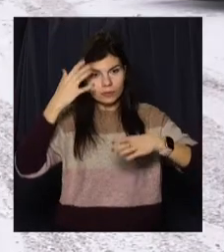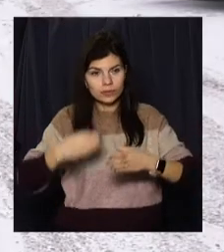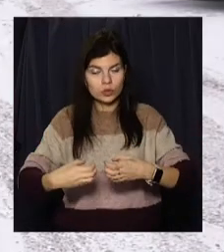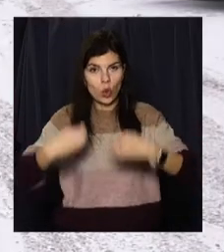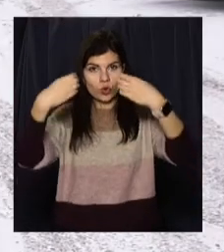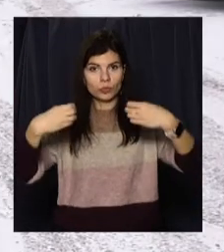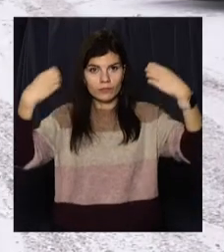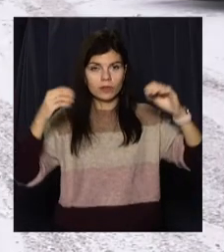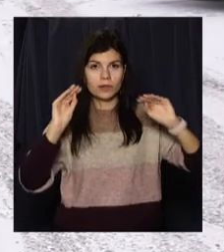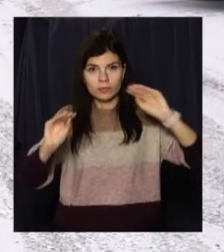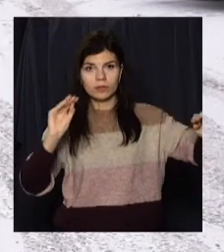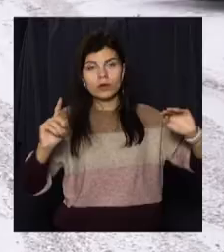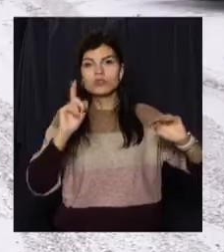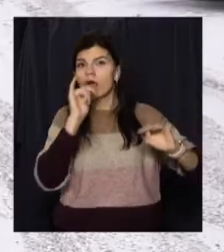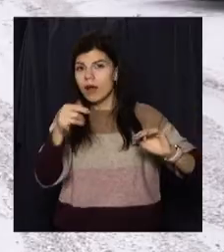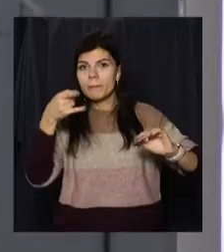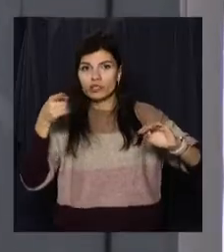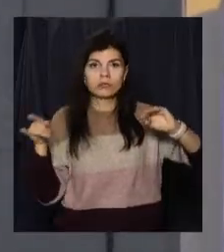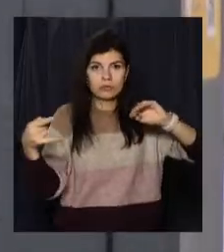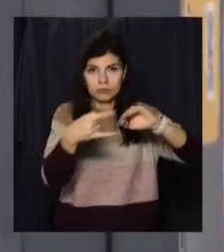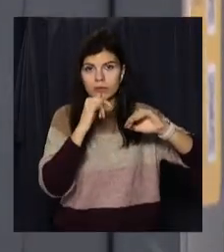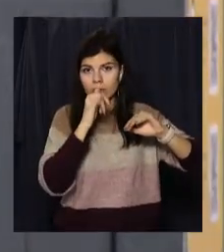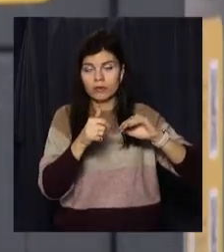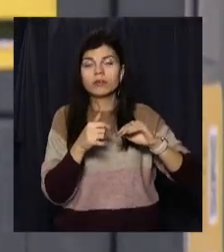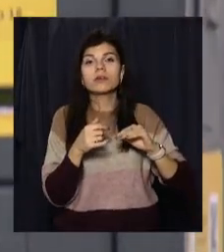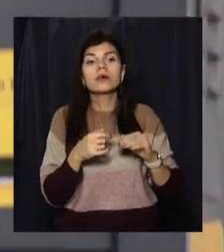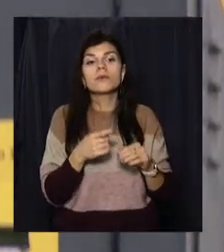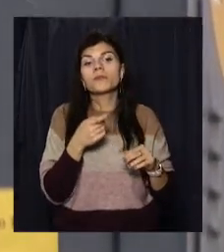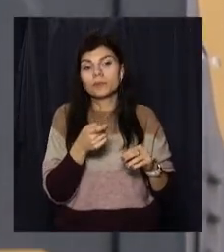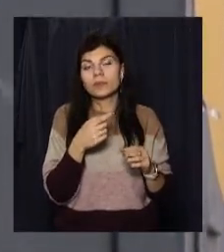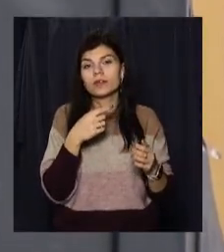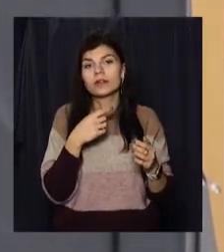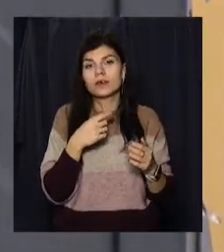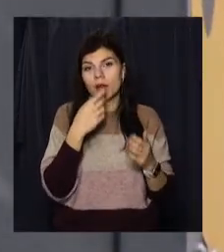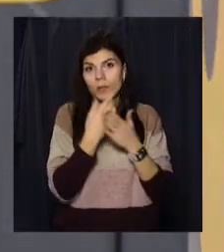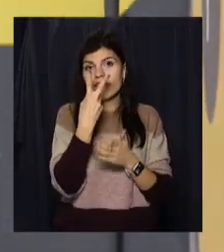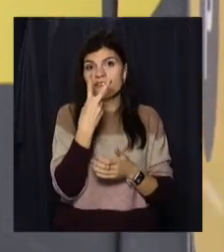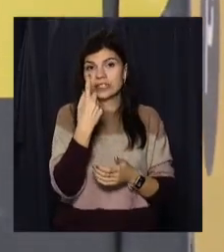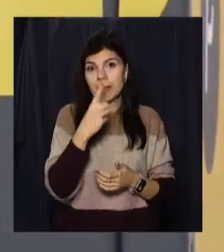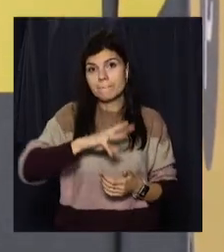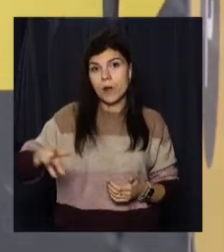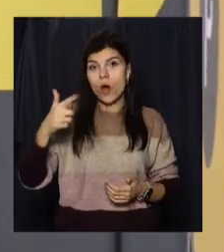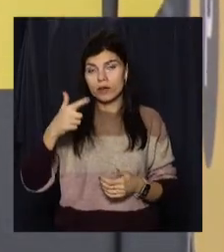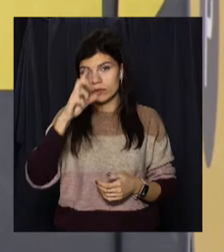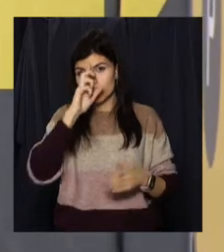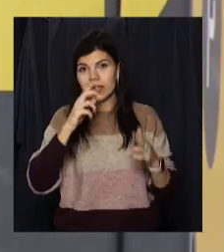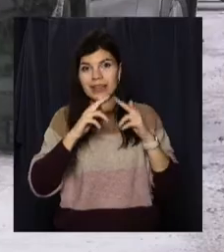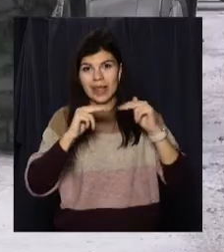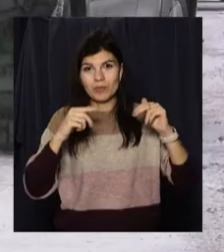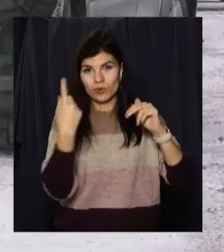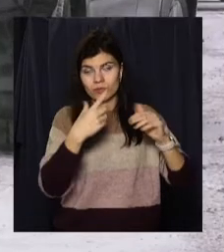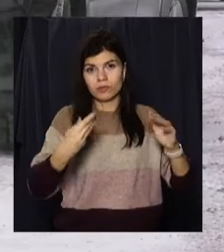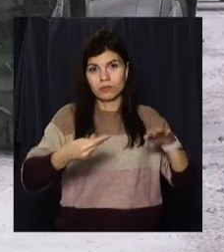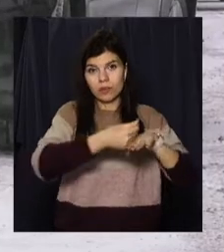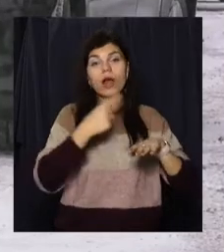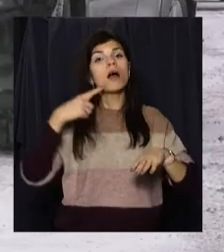вимогу мешканців дворів. З початку року до бюджету Дніпра за паркування надійшло 21 мільйон гривень, тоді як у 2020-му